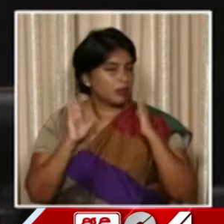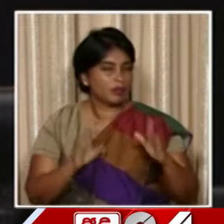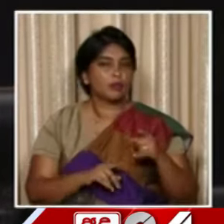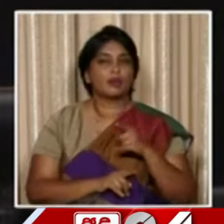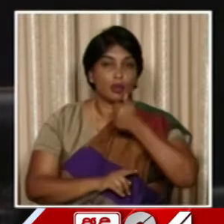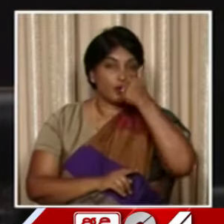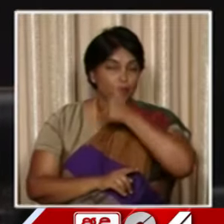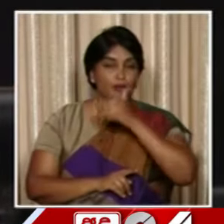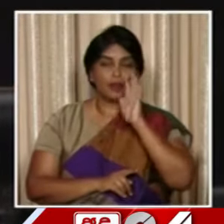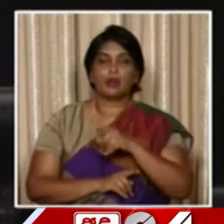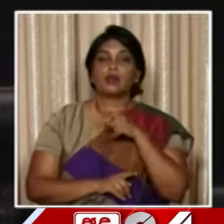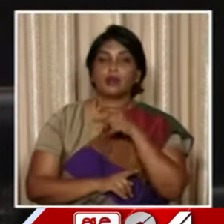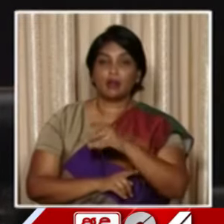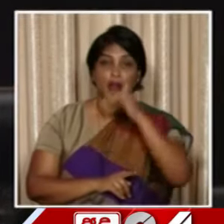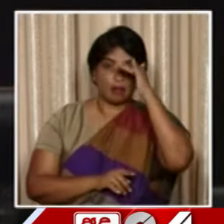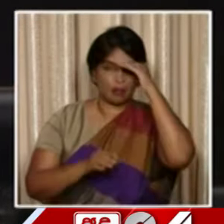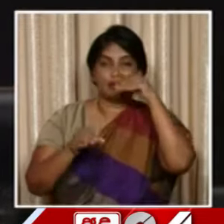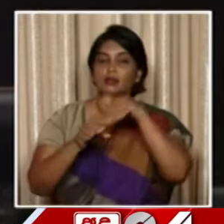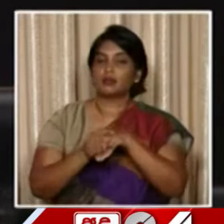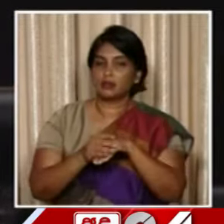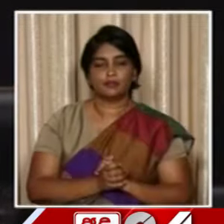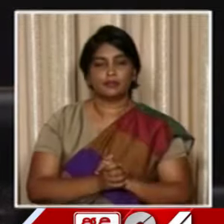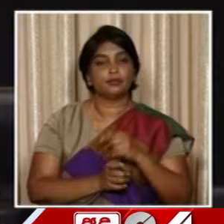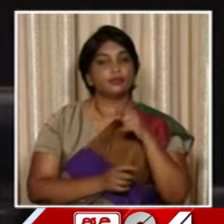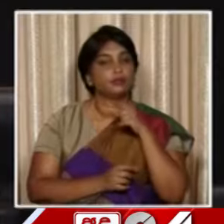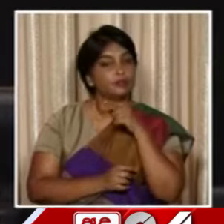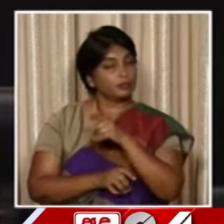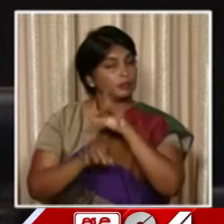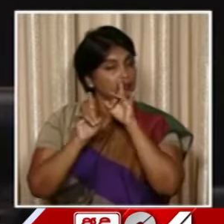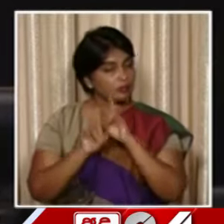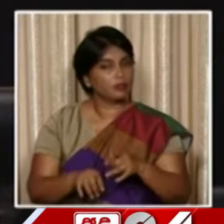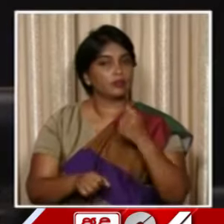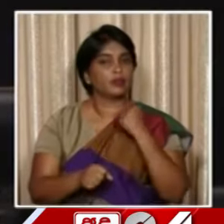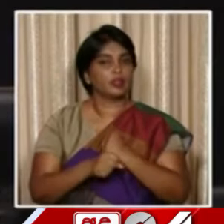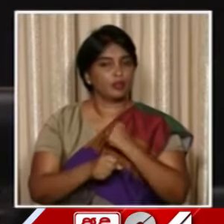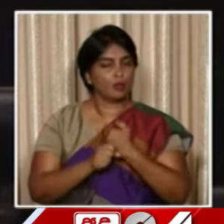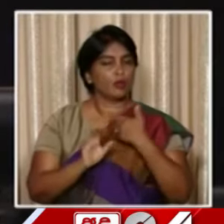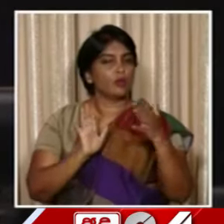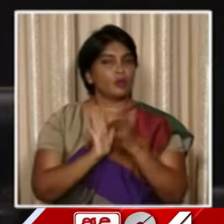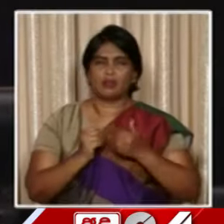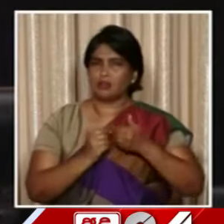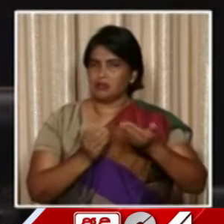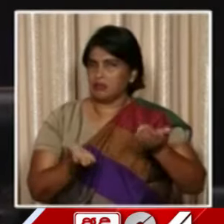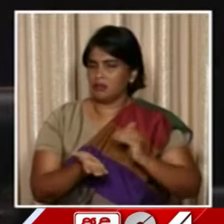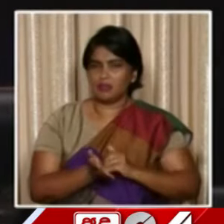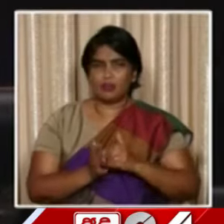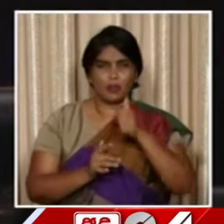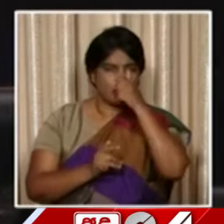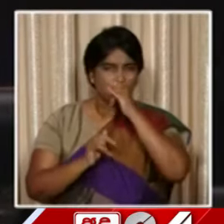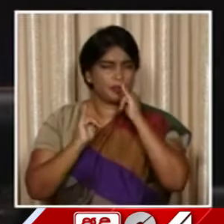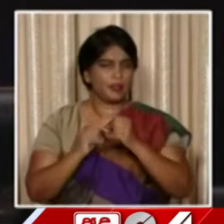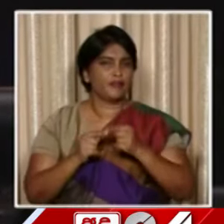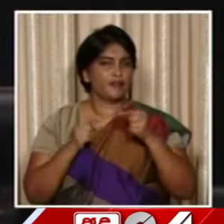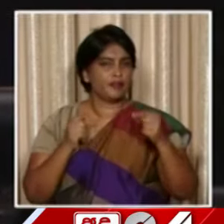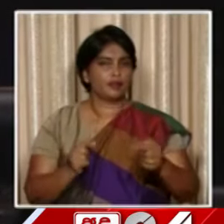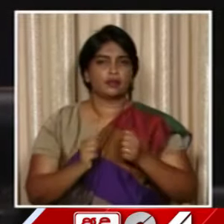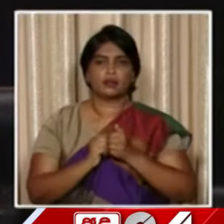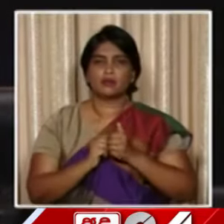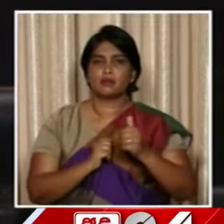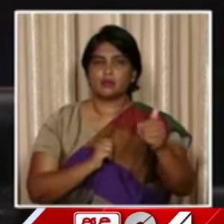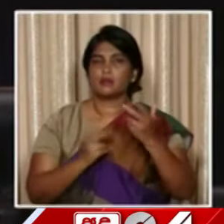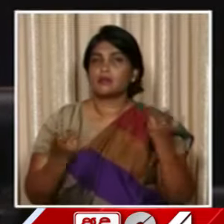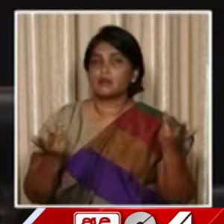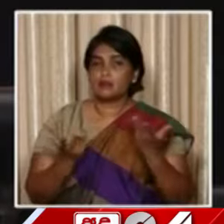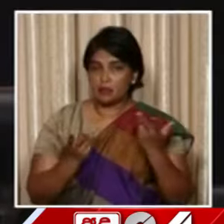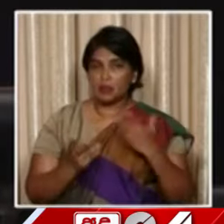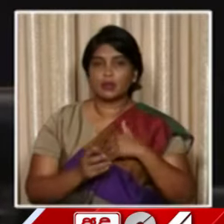විශාලම දූෂණයක් ඔහුගේ නායකත්වයේ යටතේ සිද්ධ වුණා. එවැනි ආණ්ඩුවක් සමග තවදුරටත් දූෂණයට එරෙහිව ක්‍රියාත්මක කරන්න බැහැ